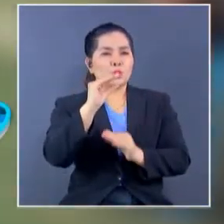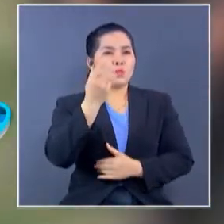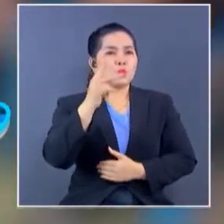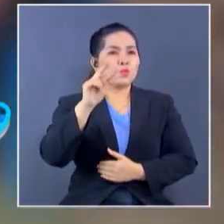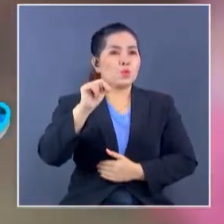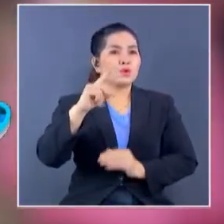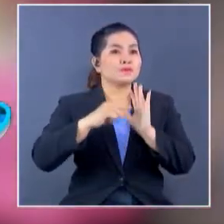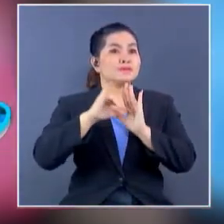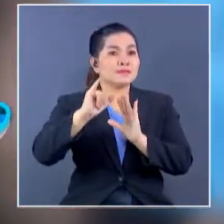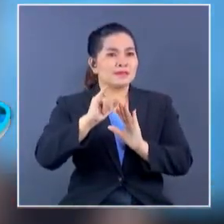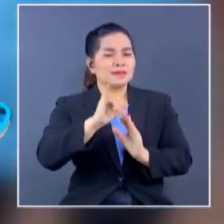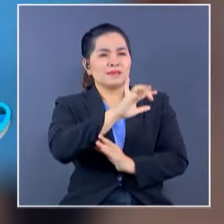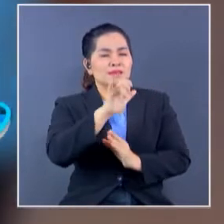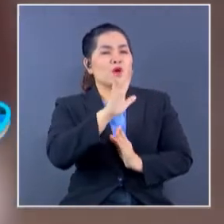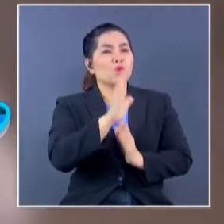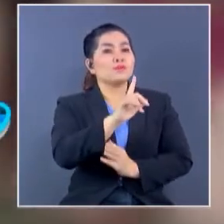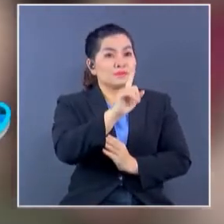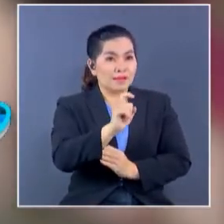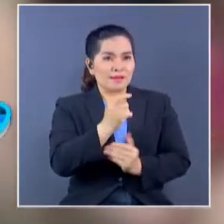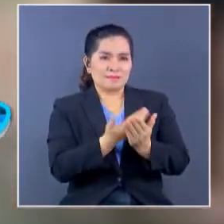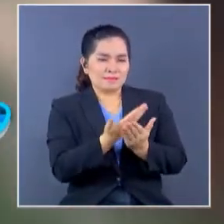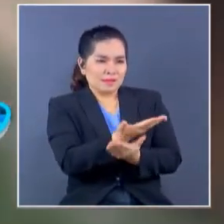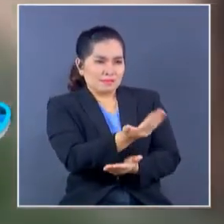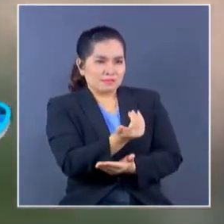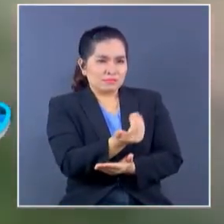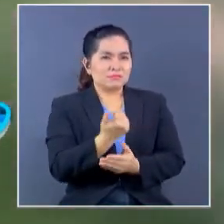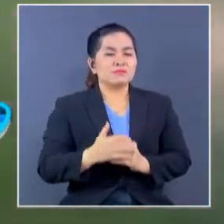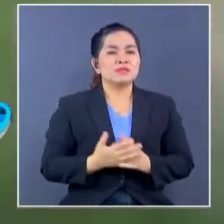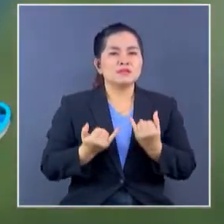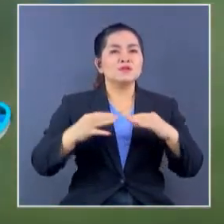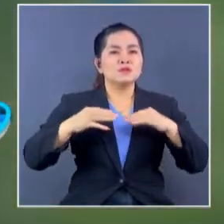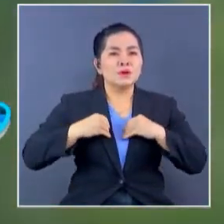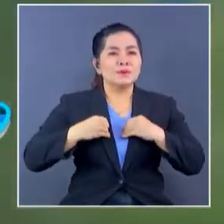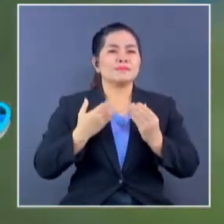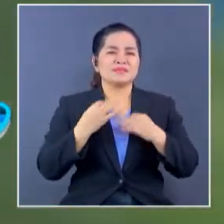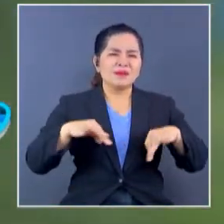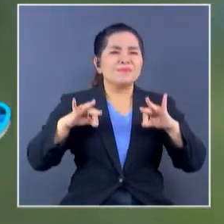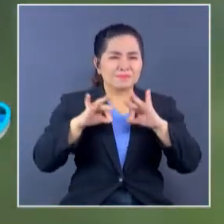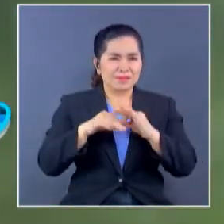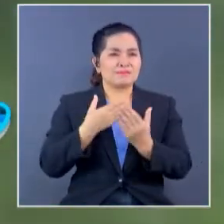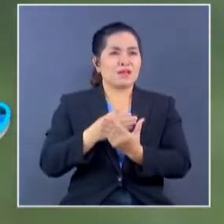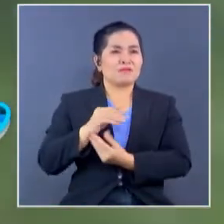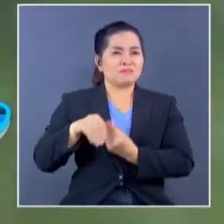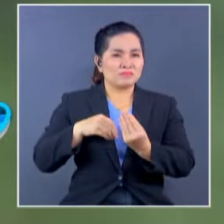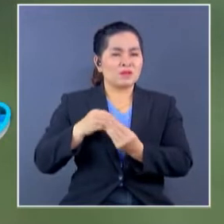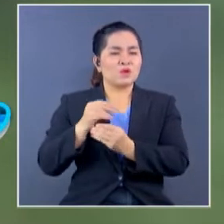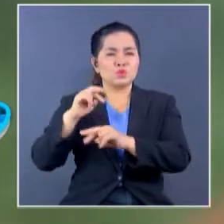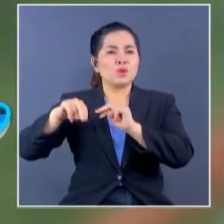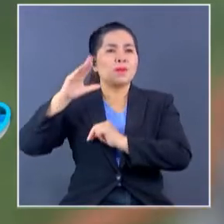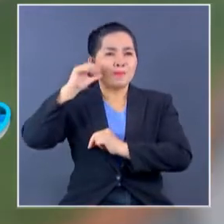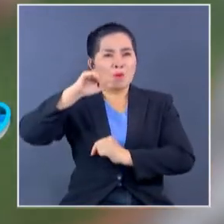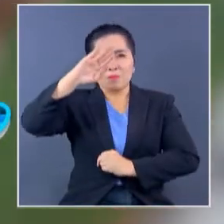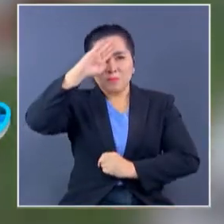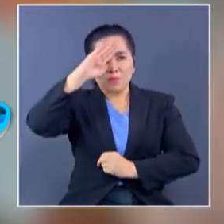เรียกเก็บเงินจากญาติของผู้เสียชีวิตเนี่ยนะครับล่าสุดเนี่ยยอมรับบอกมีความจำเป็นต้องใช้เงินไปรักษาพ่อที่ป่